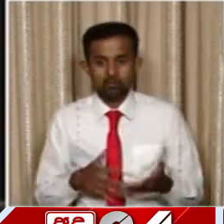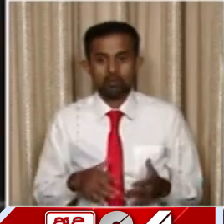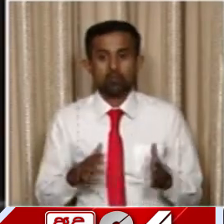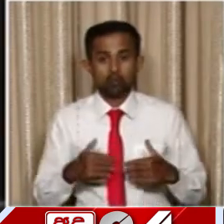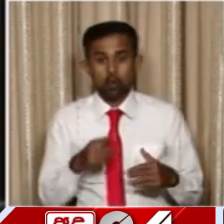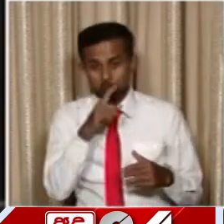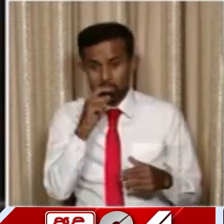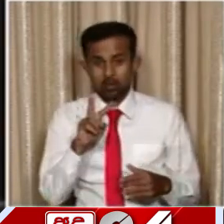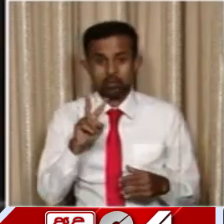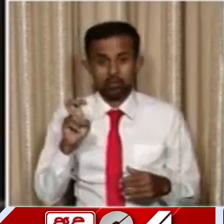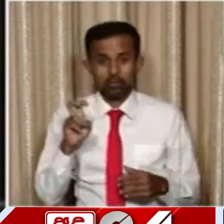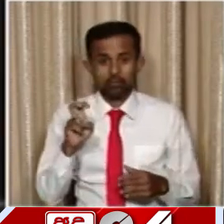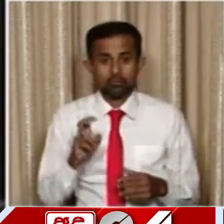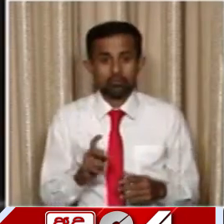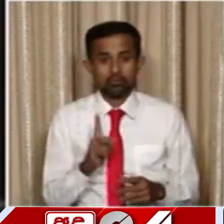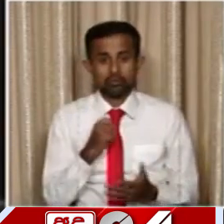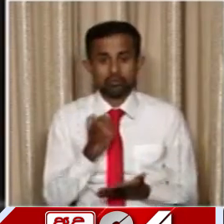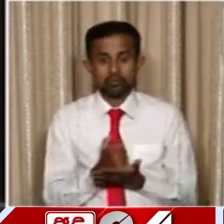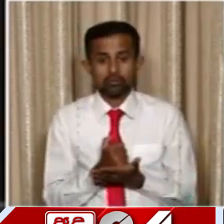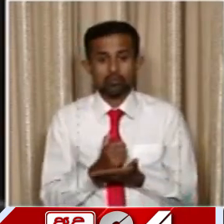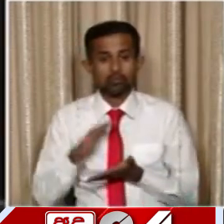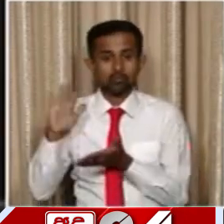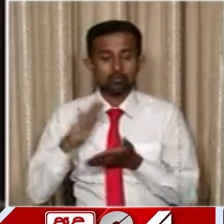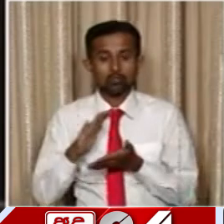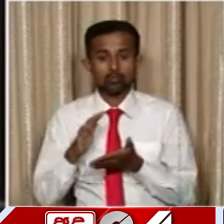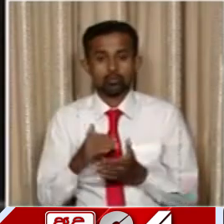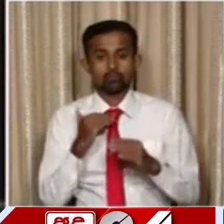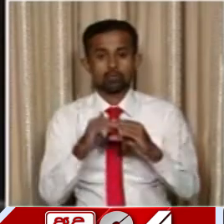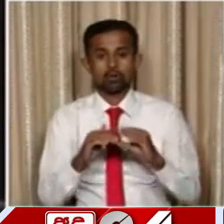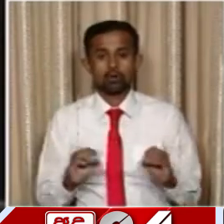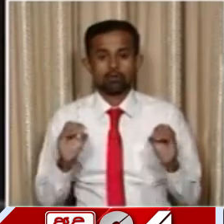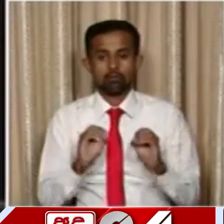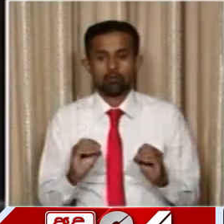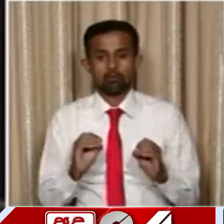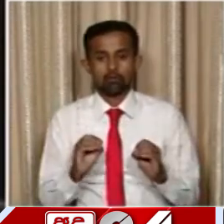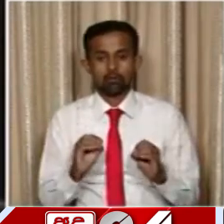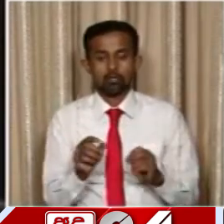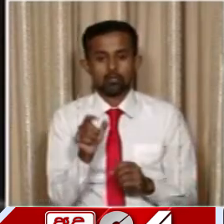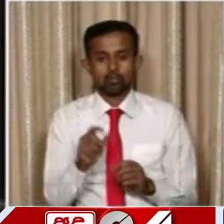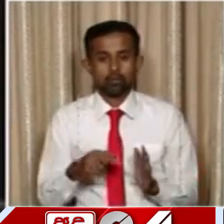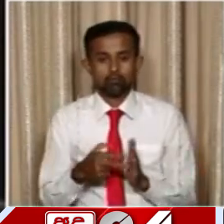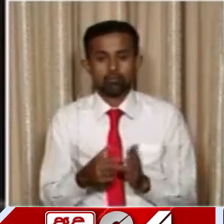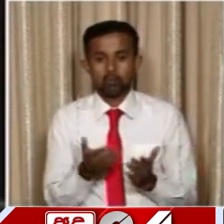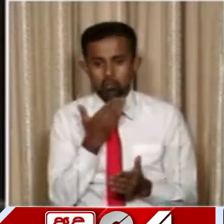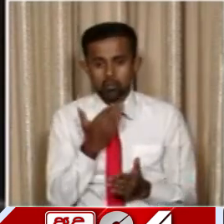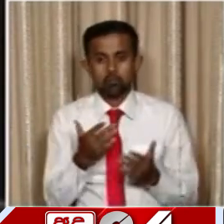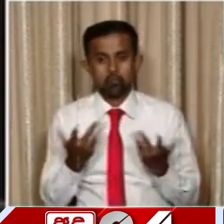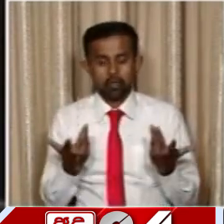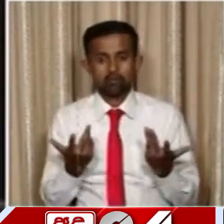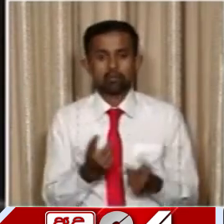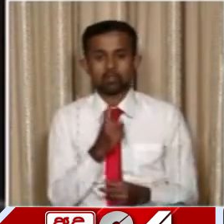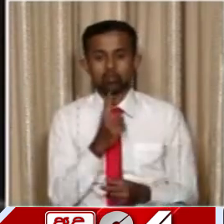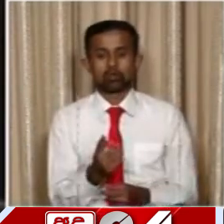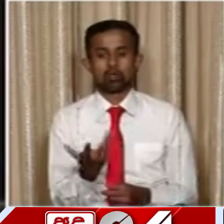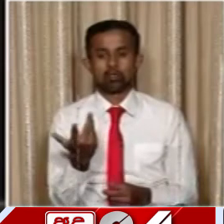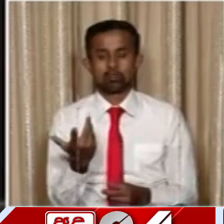මාස දෙකමාරක් යනකල් එකම එක ලියුමක්වත් ඉම්පෝට් එක්ස්පෝර්ට් කන්ට්‍රෝල් එකෙන් යන්නේ නැහැ. අඩුම ගානේ මේ මිනිස්සුන්ට ව්‍යාපෘතිය කරන්න පුළුවන්ද බැයිද කියලා යන්නේ